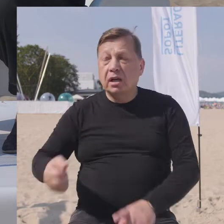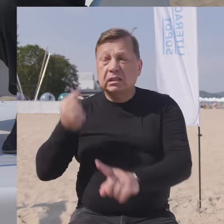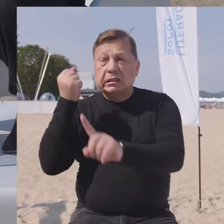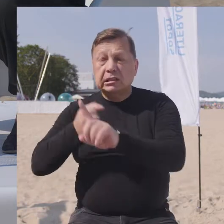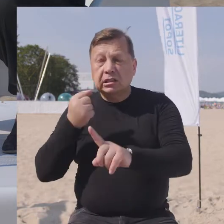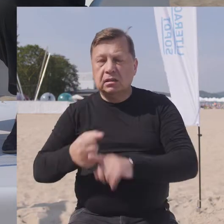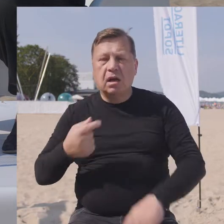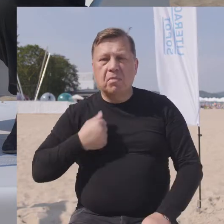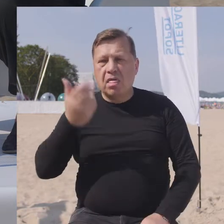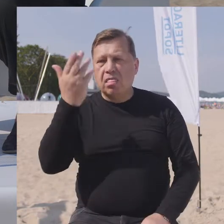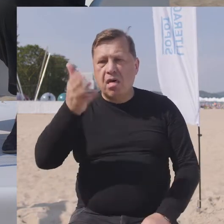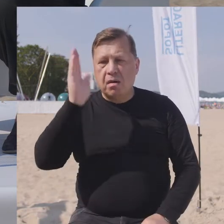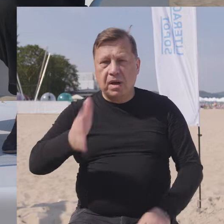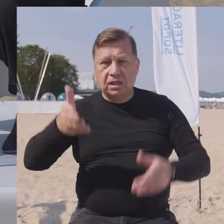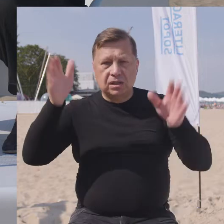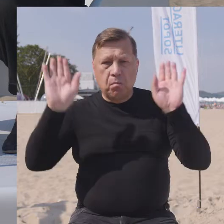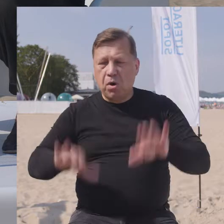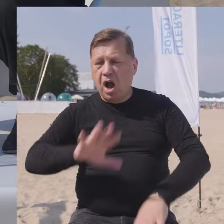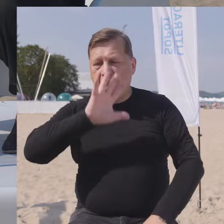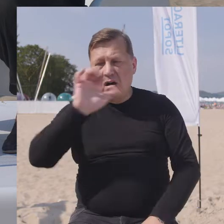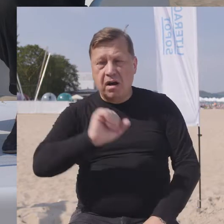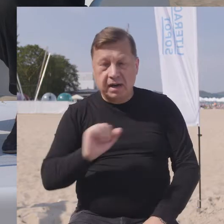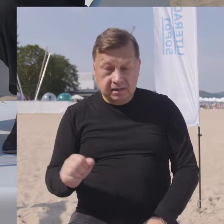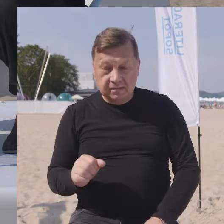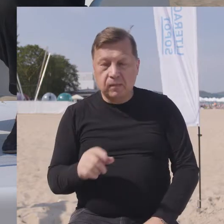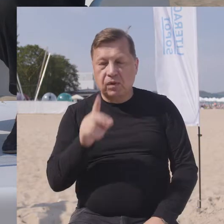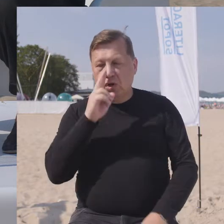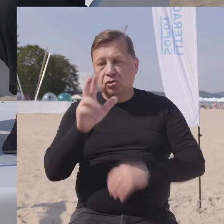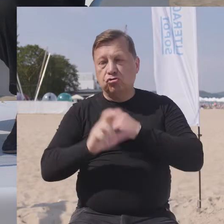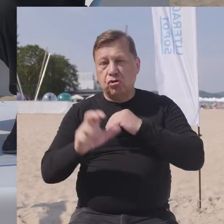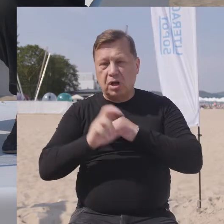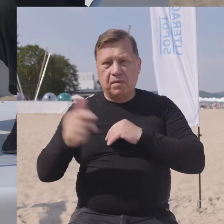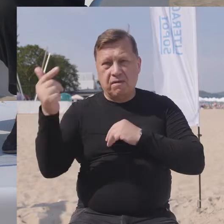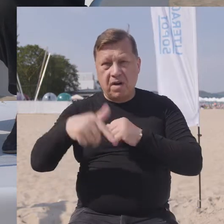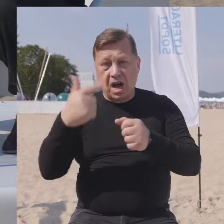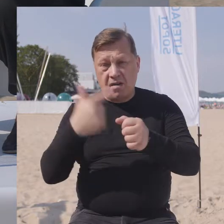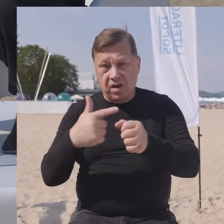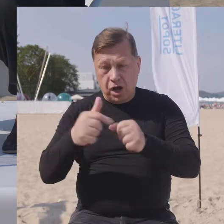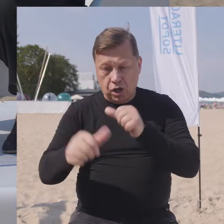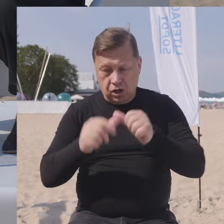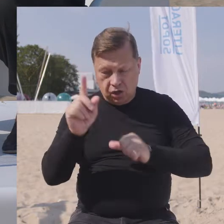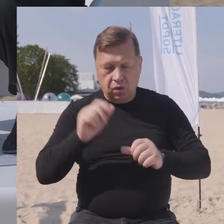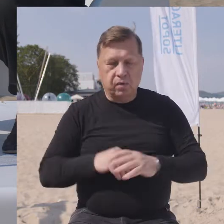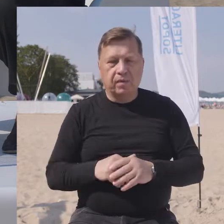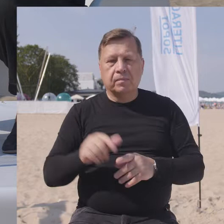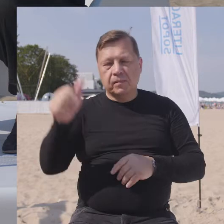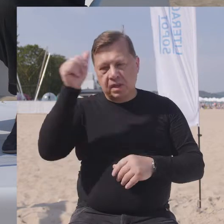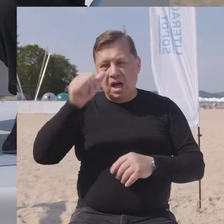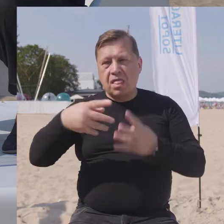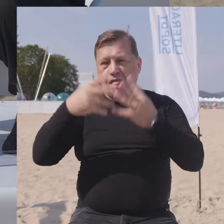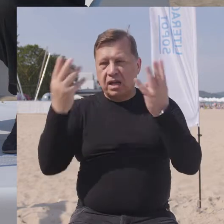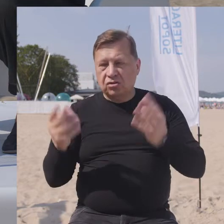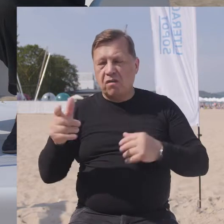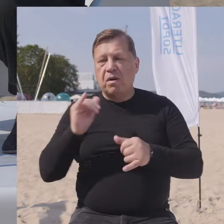teraz, zachowując proporcje, myślę, że jednak wydarzenia z sierpnia 2020 roku, tęczowy piątek na